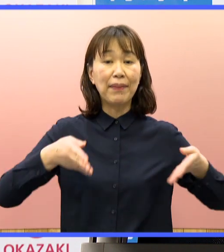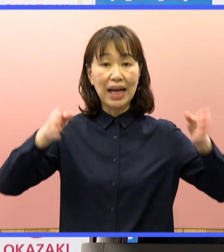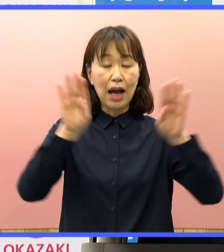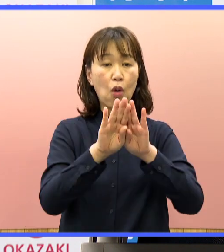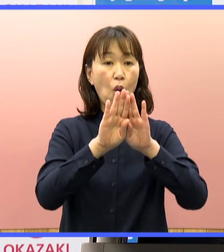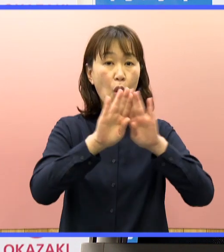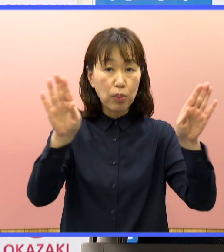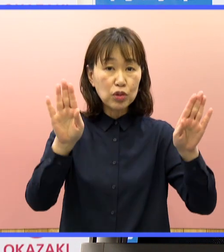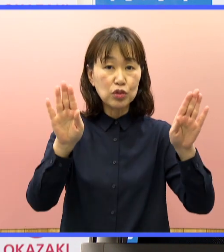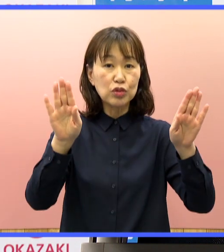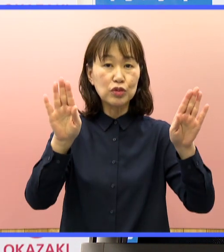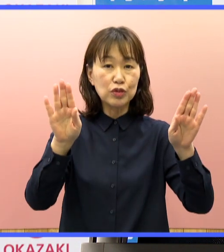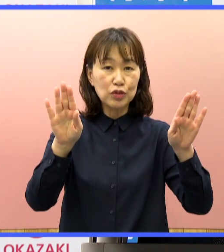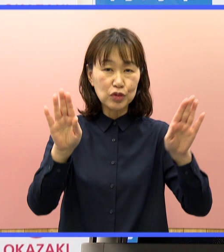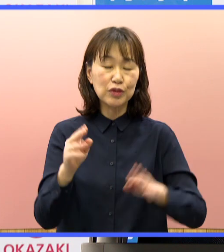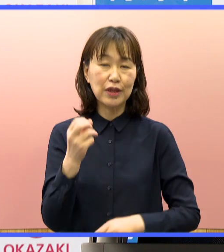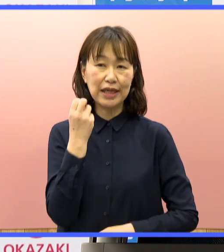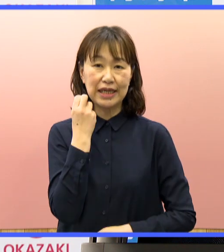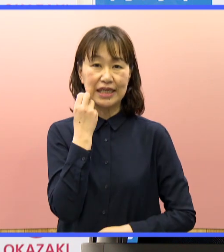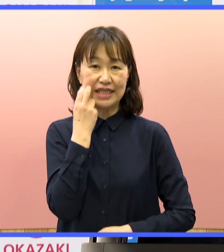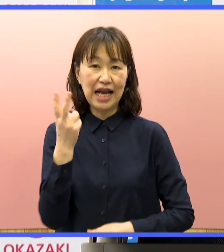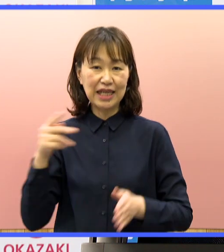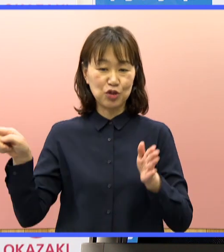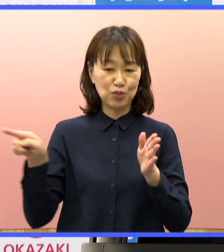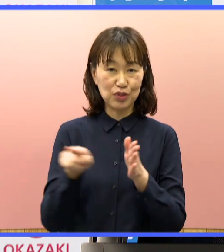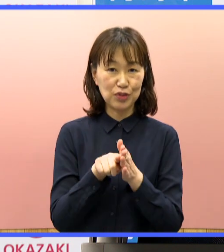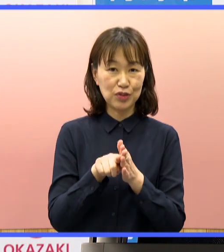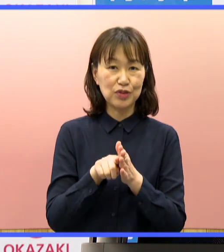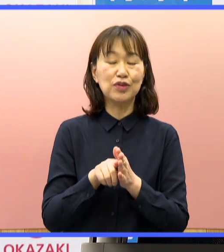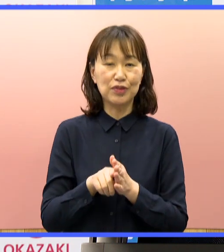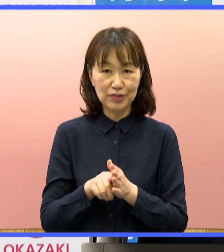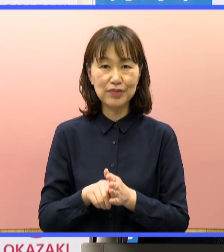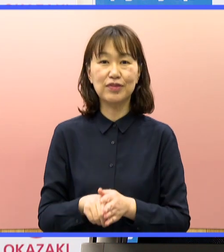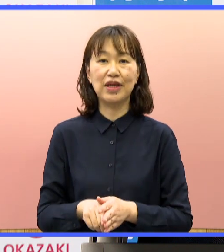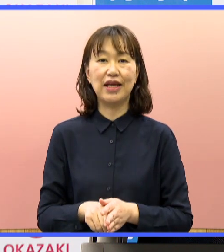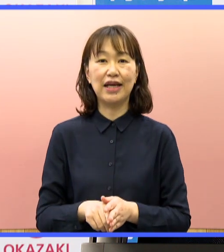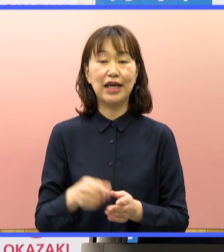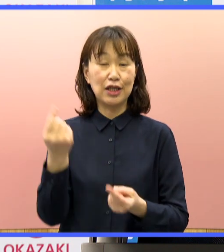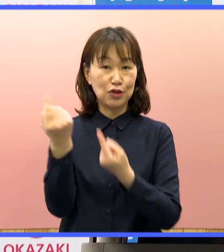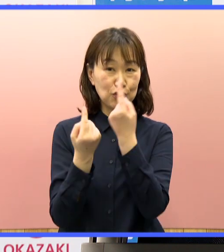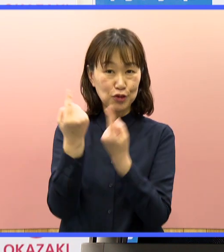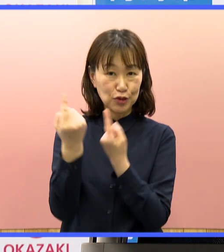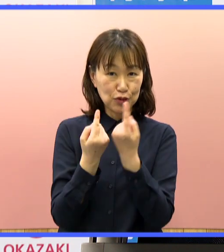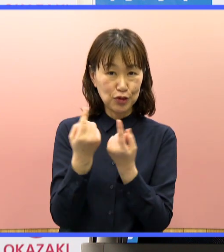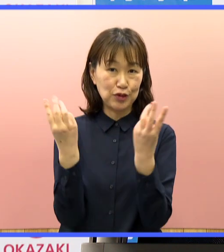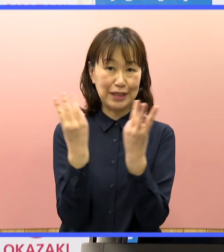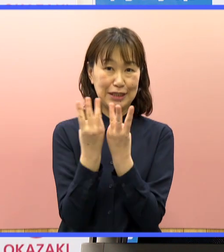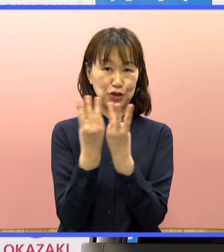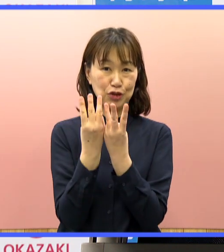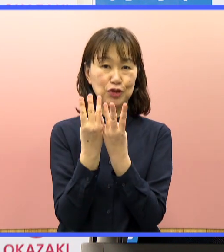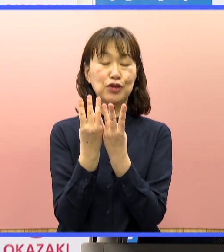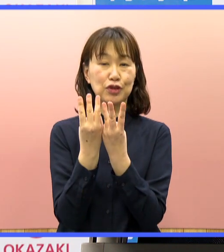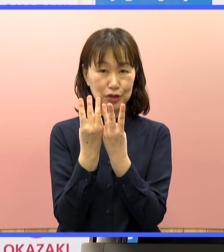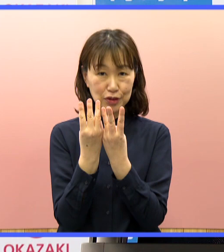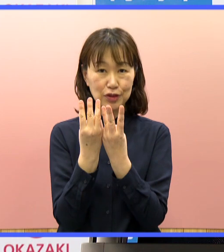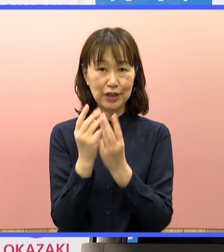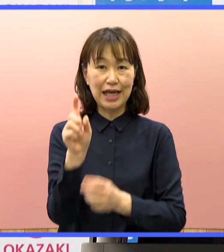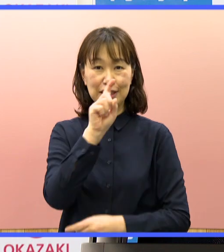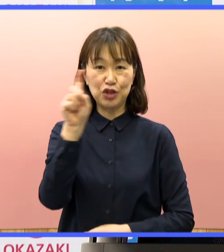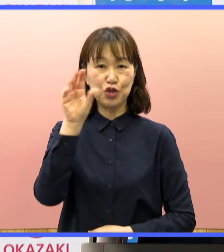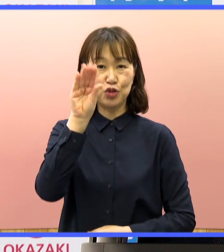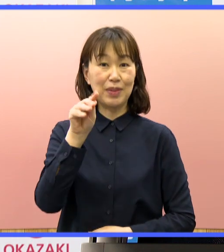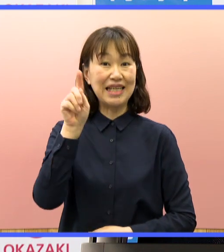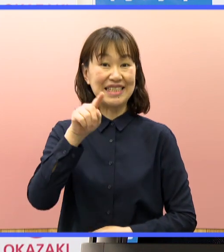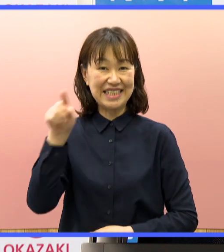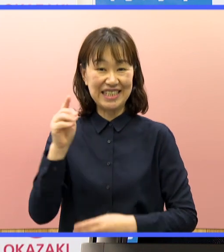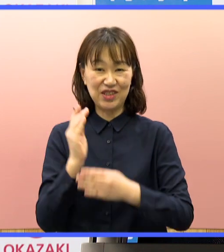して約2ヶ月が経ちました。1月8日のパブリックビューイングで本市が相当話題になった効果もあり、まもなく来館